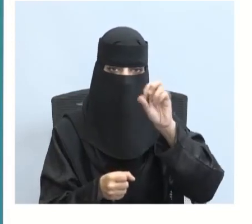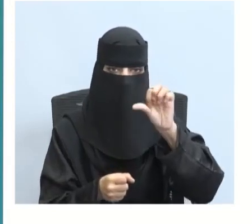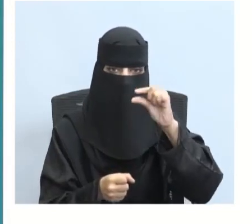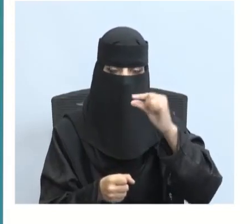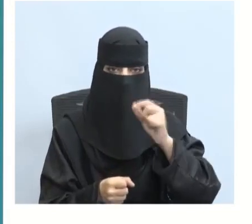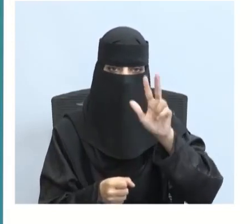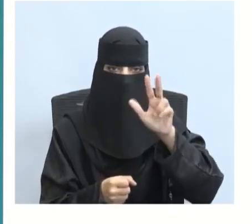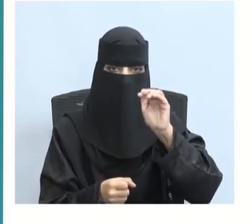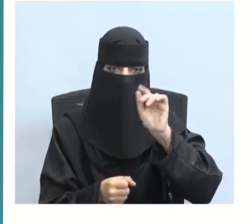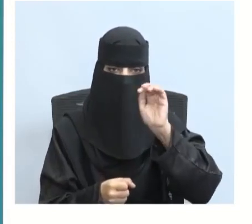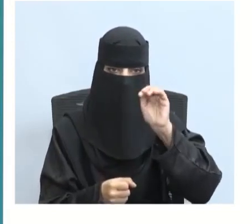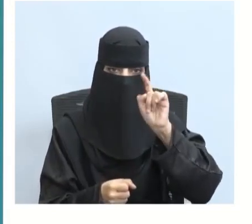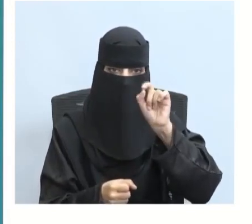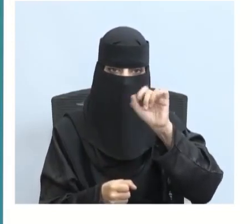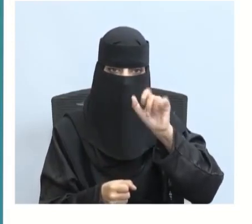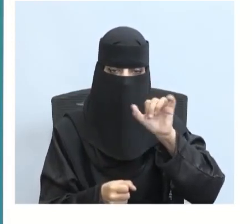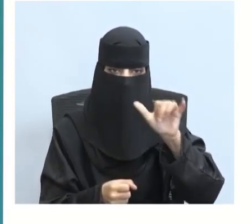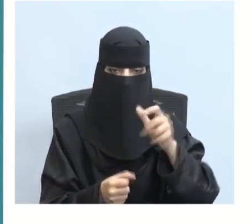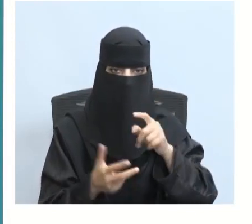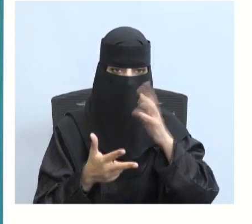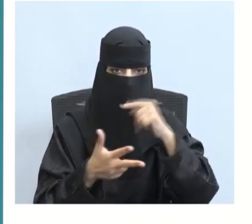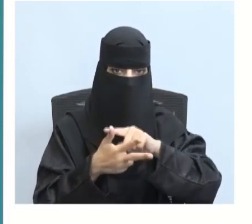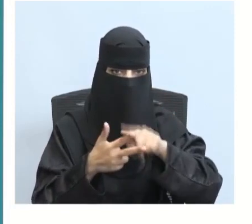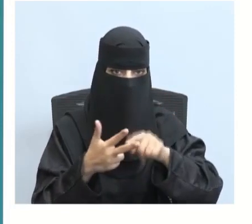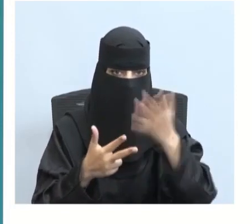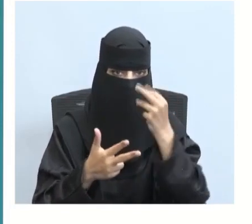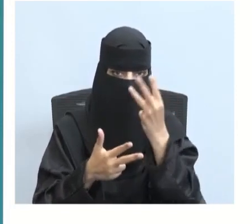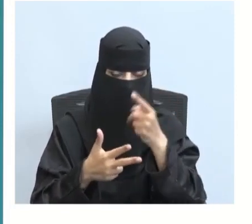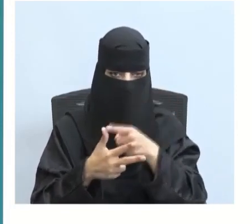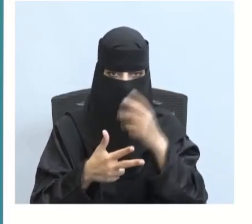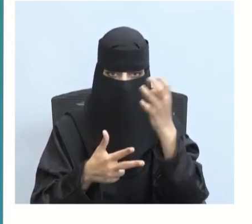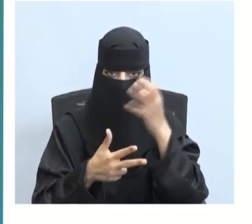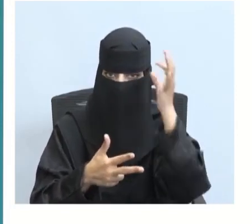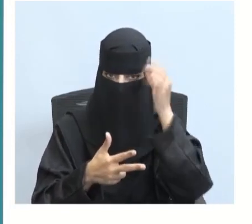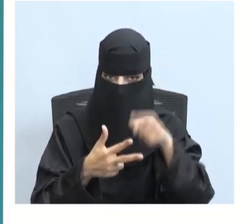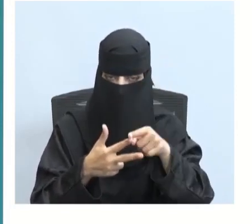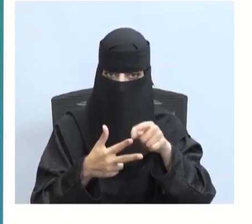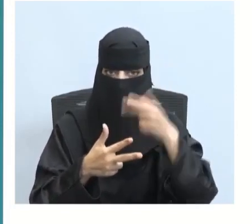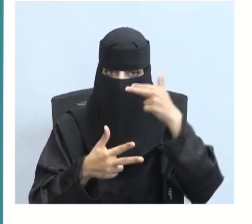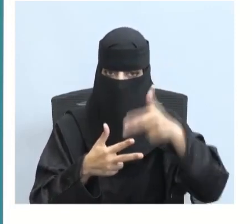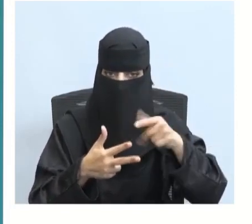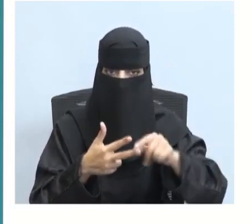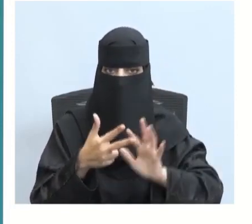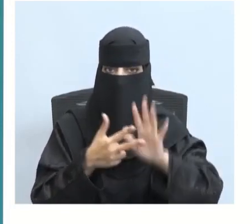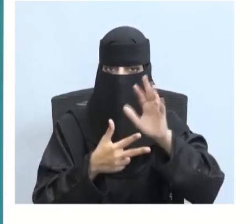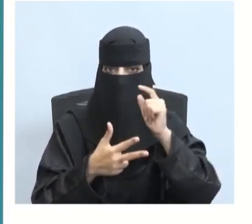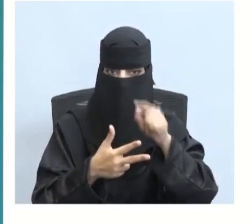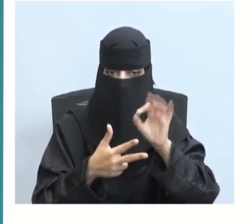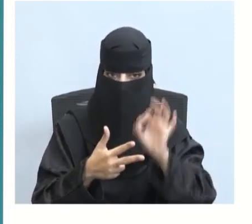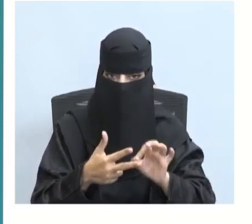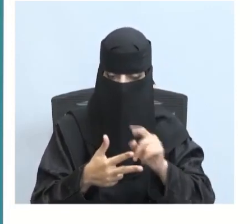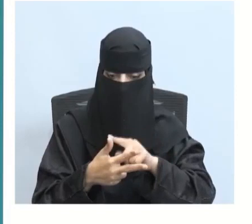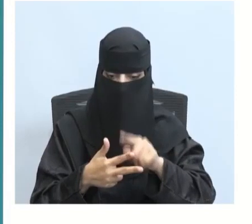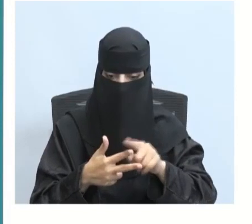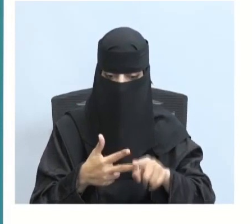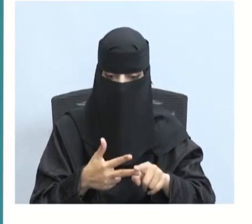هنا نعم اشكال الوقود الحوري ثلاث احسنتم الفحم والنفط والغاز الطبيعي اذا